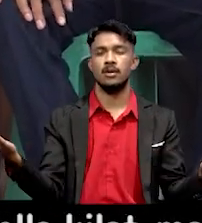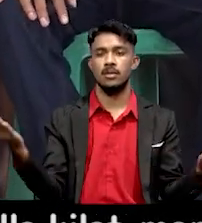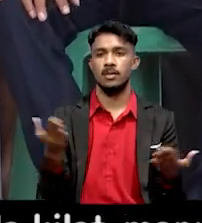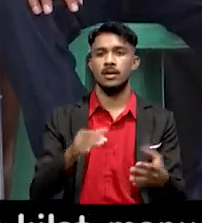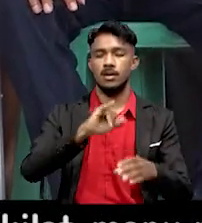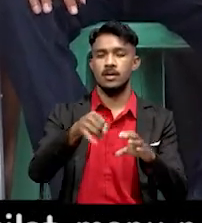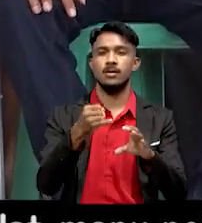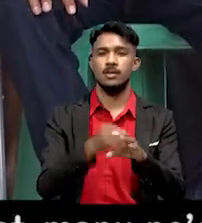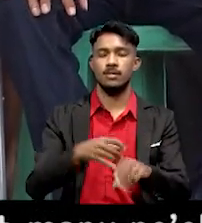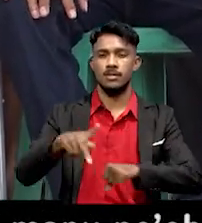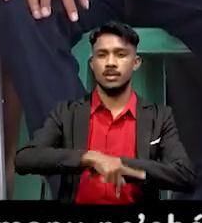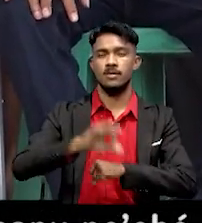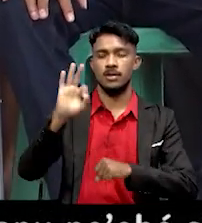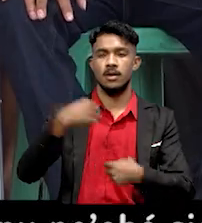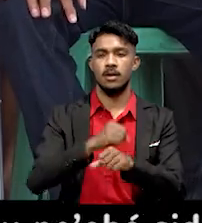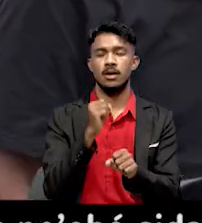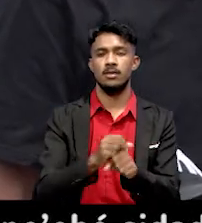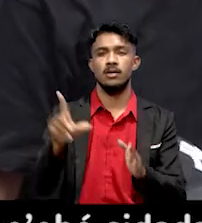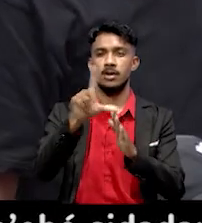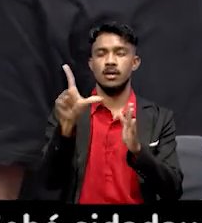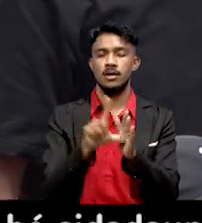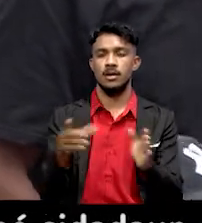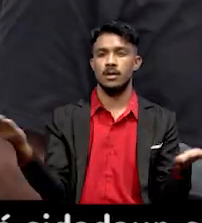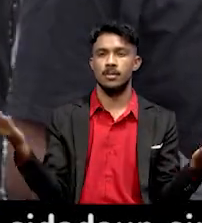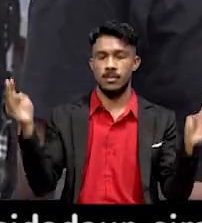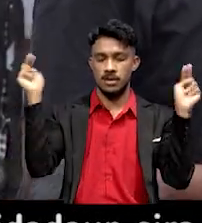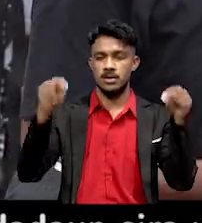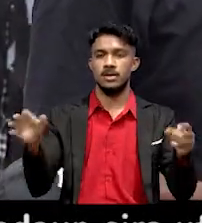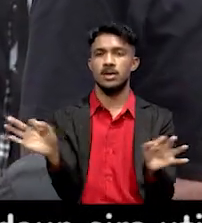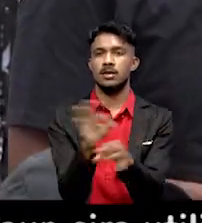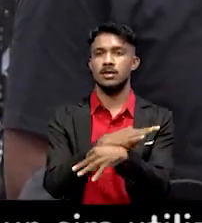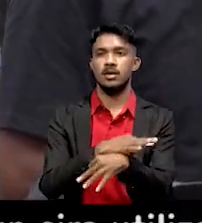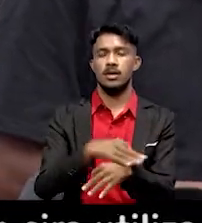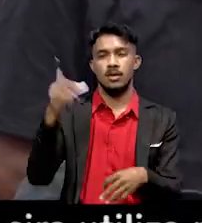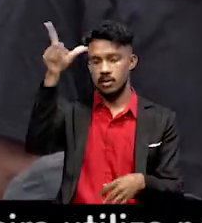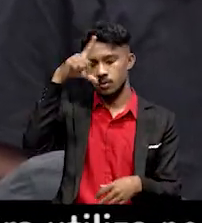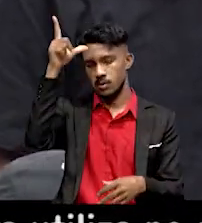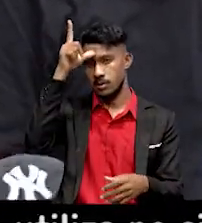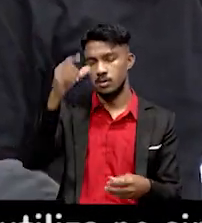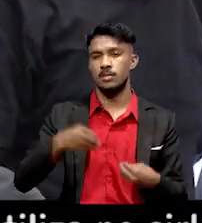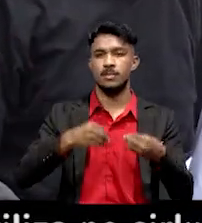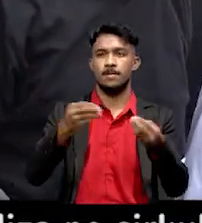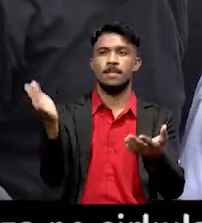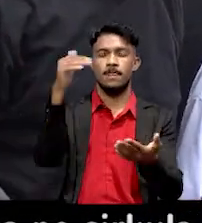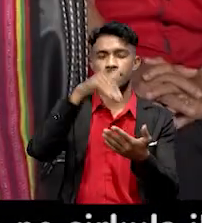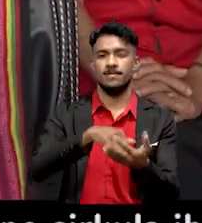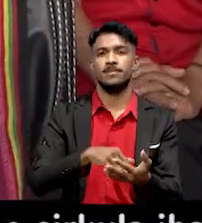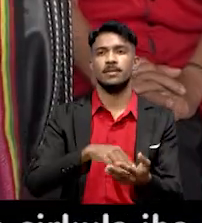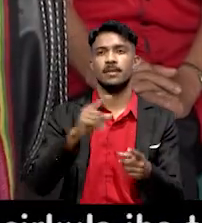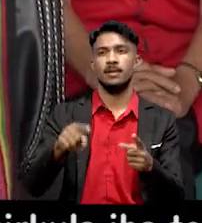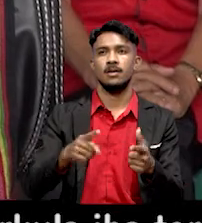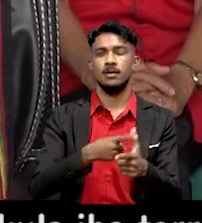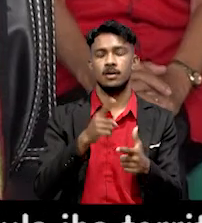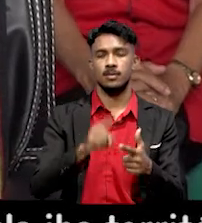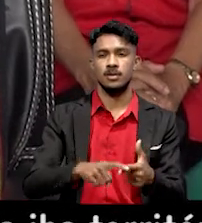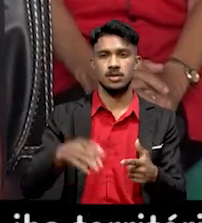Fretilin mak halo lei nebe presija hadia Luolo sempre veta ho diharuka fila fale. Quando candidato otu-otu